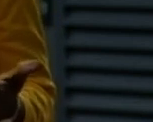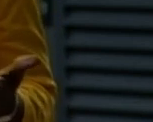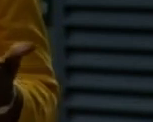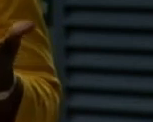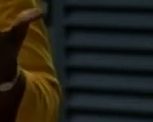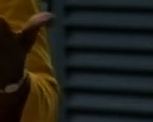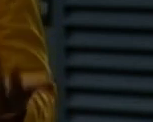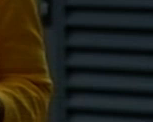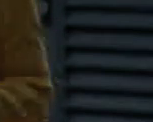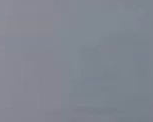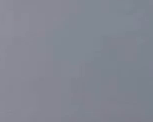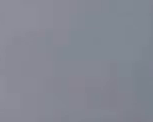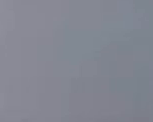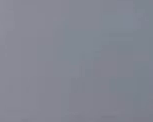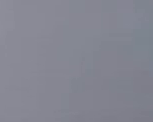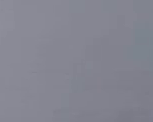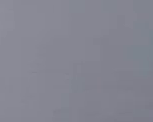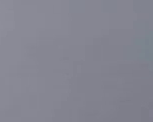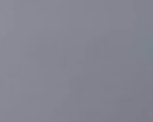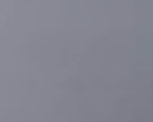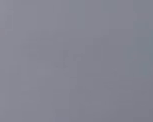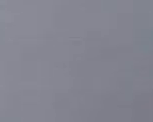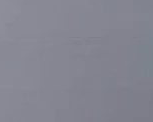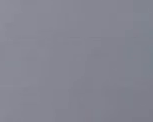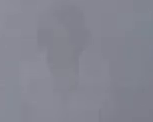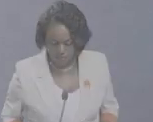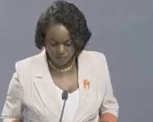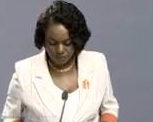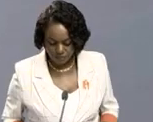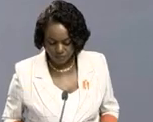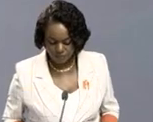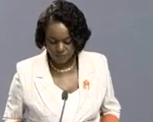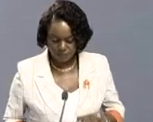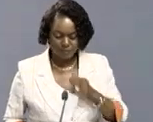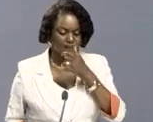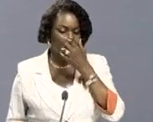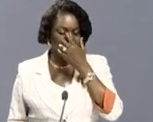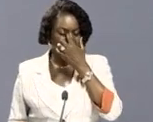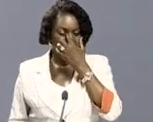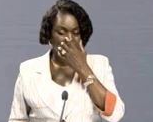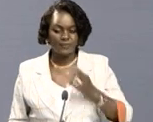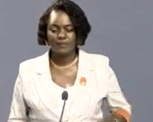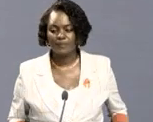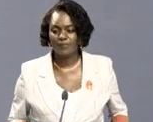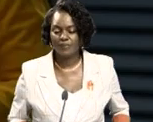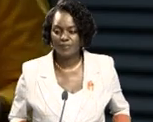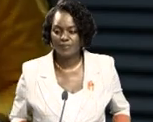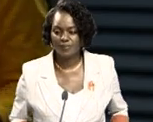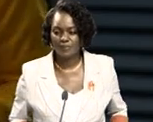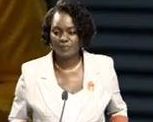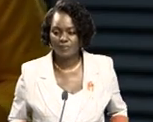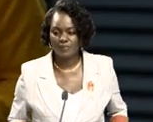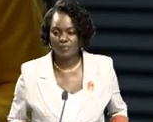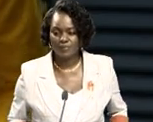temps de sillonner la ville pour permettre à nos téléspectateurs de s'en rendre compte, et nous vous aurons peut-être dans un entretien un peu plus